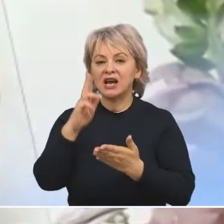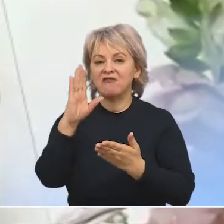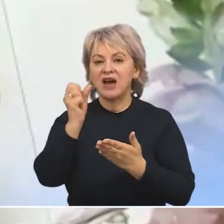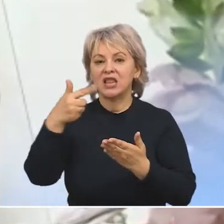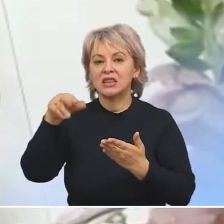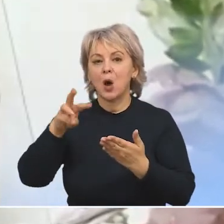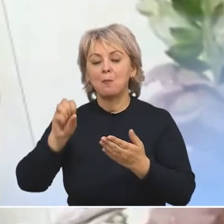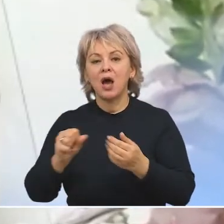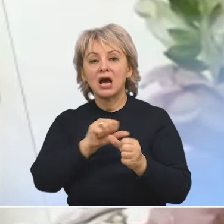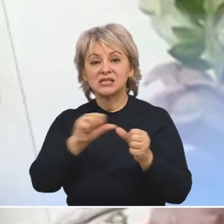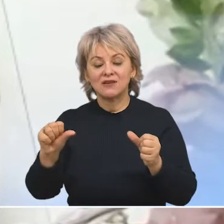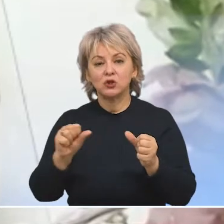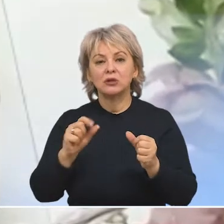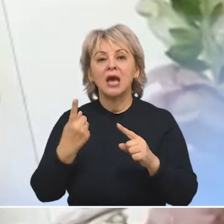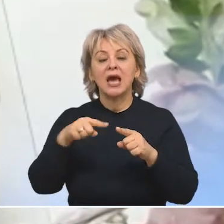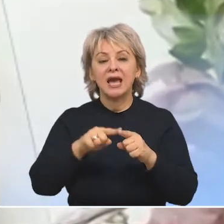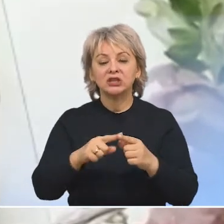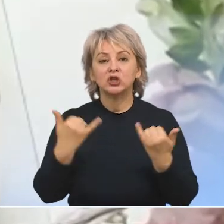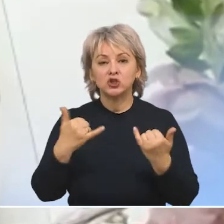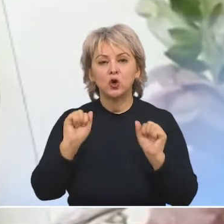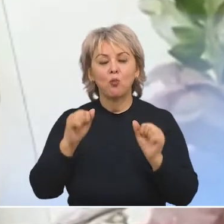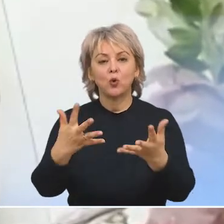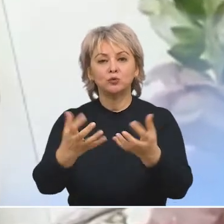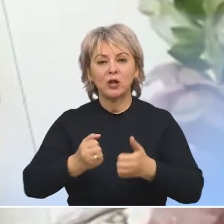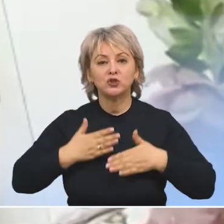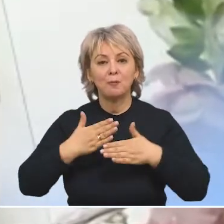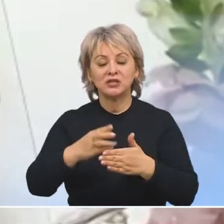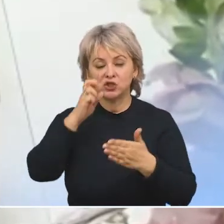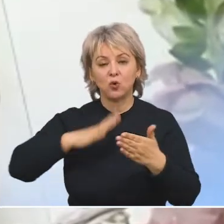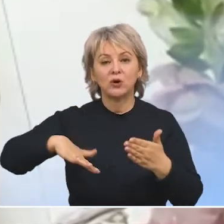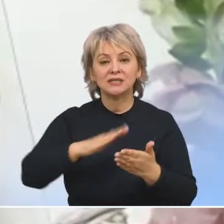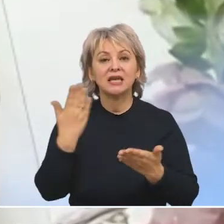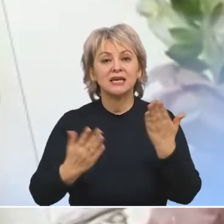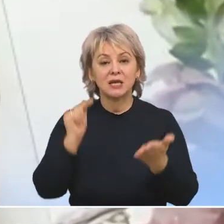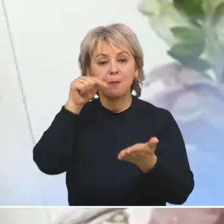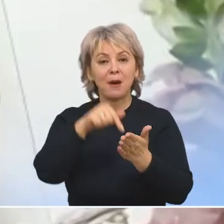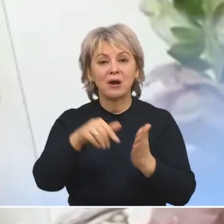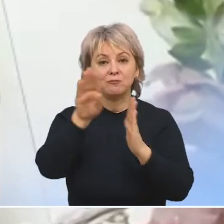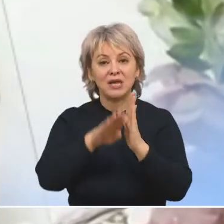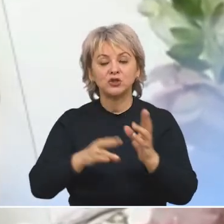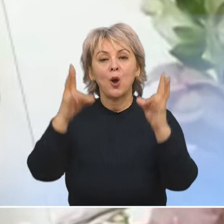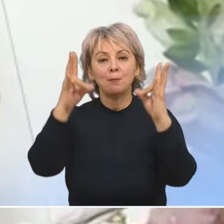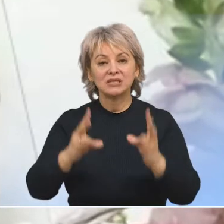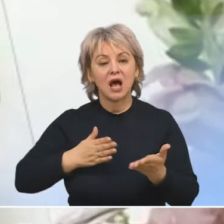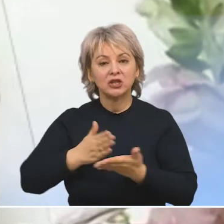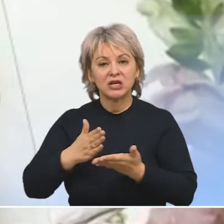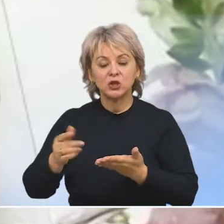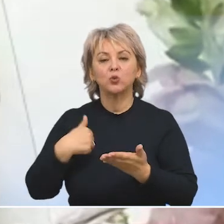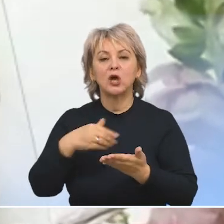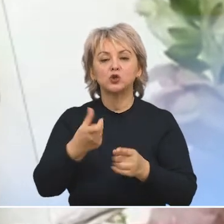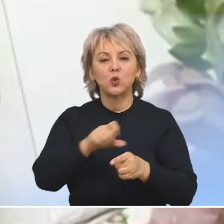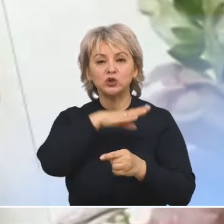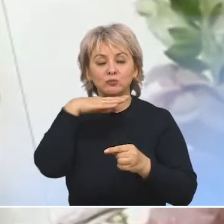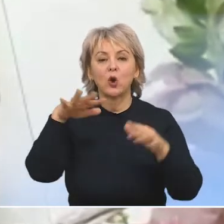по основному акведу. Как известно, МСП сейчас могут получить поддержку от государства, если они попали в перечень пострадавших отраслей. У нас очень